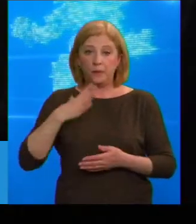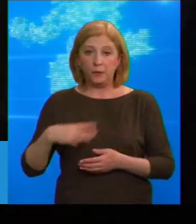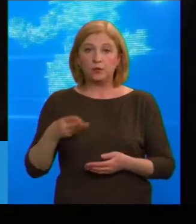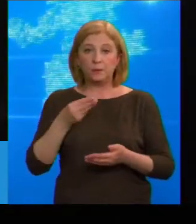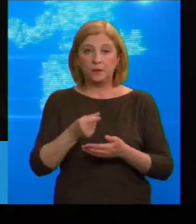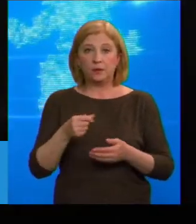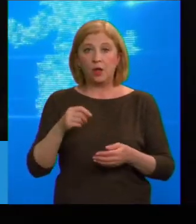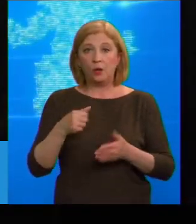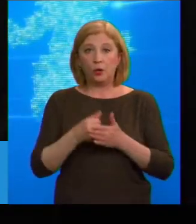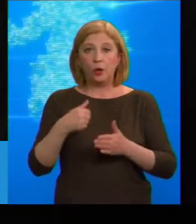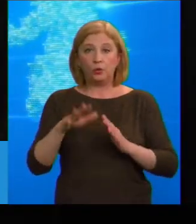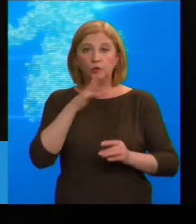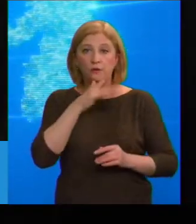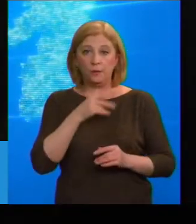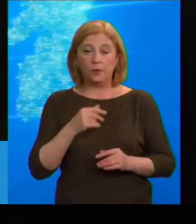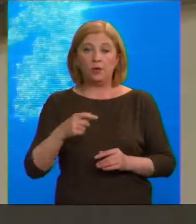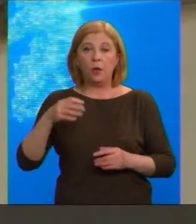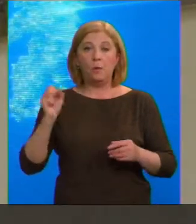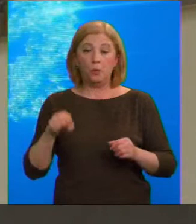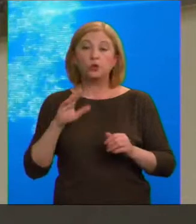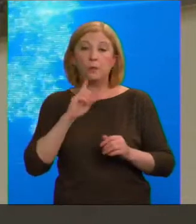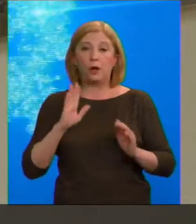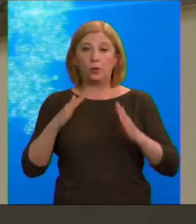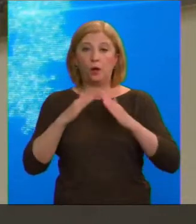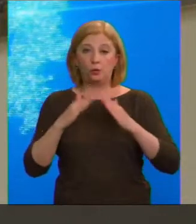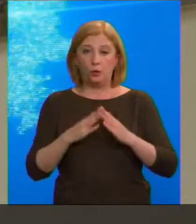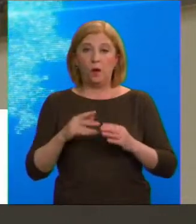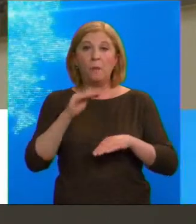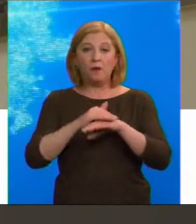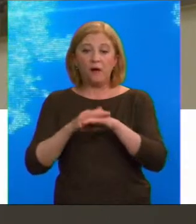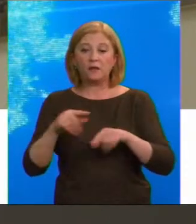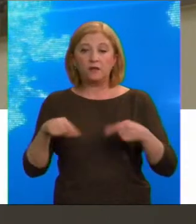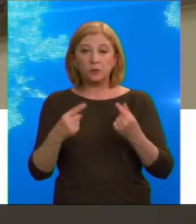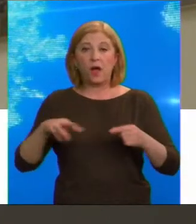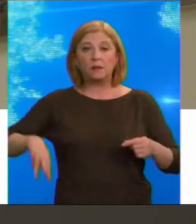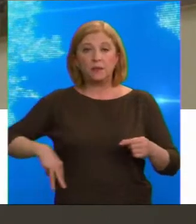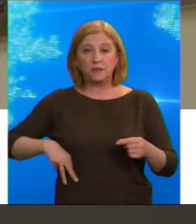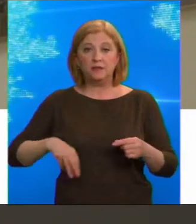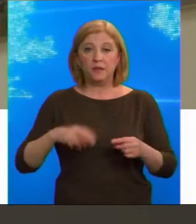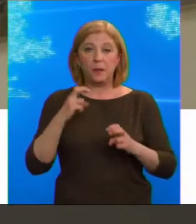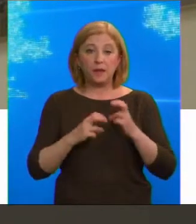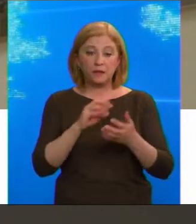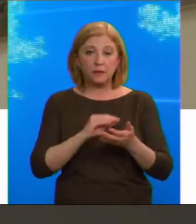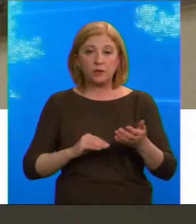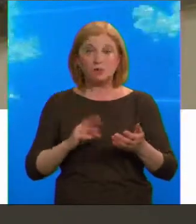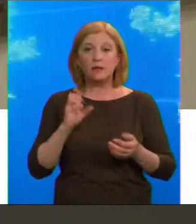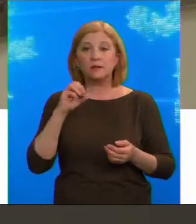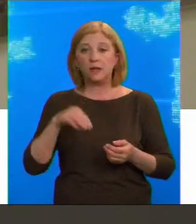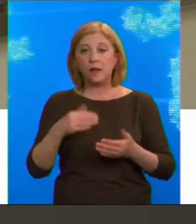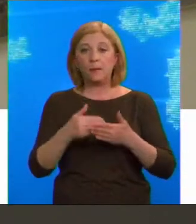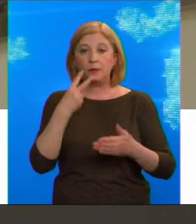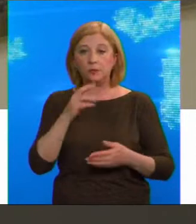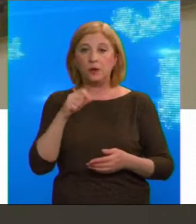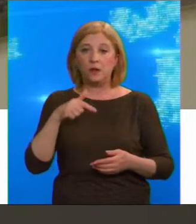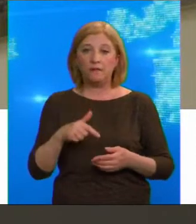времен. Плескаться можно пока только дома. По данным фактам возбуждены административные производства по статьям, предусмотренным